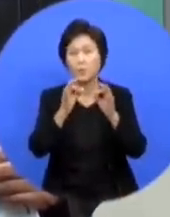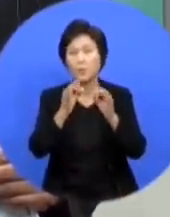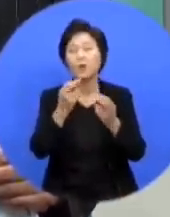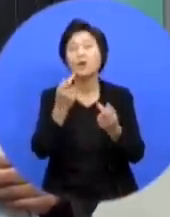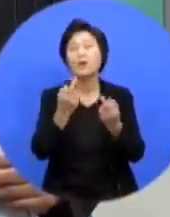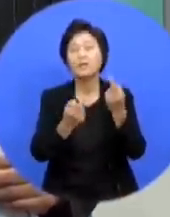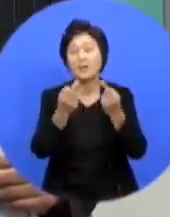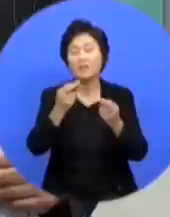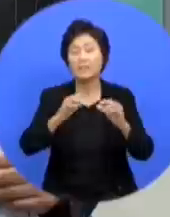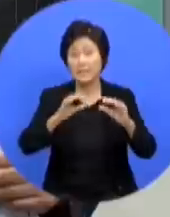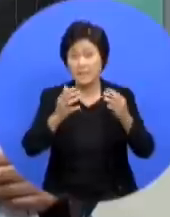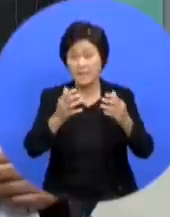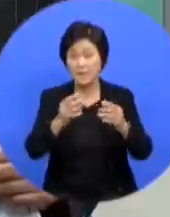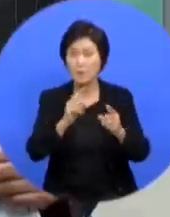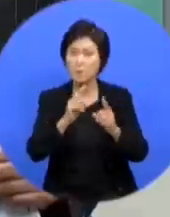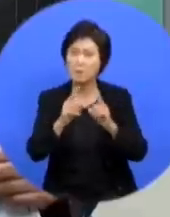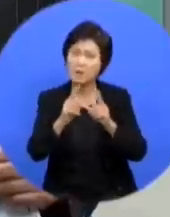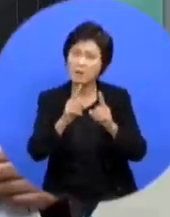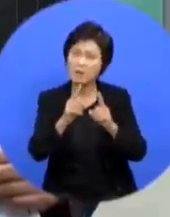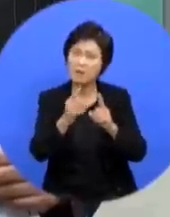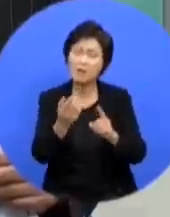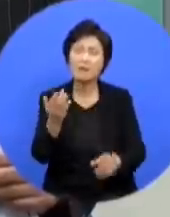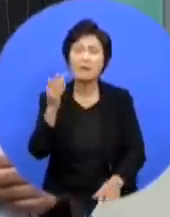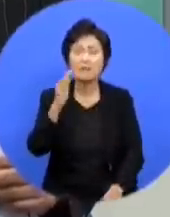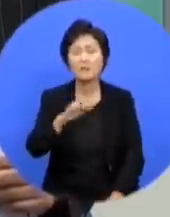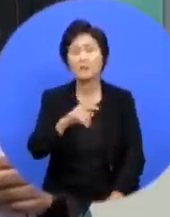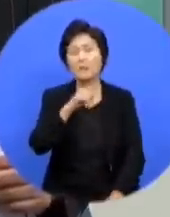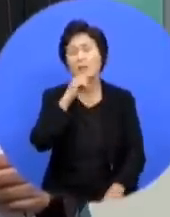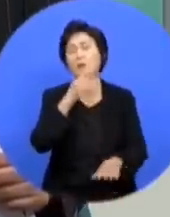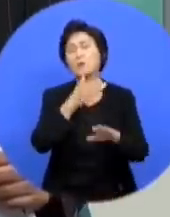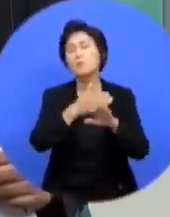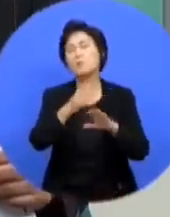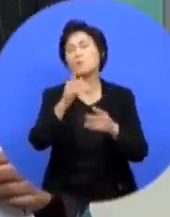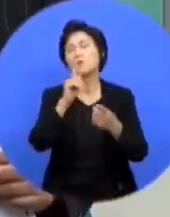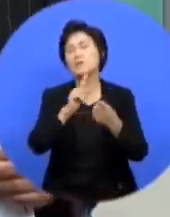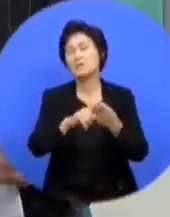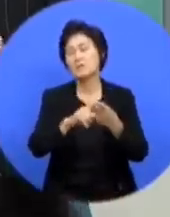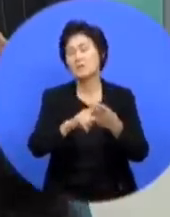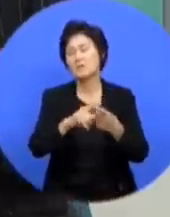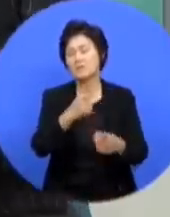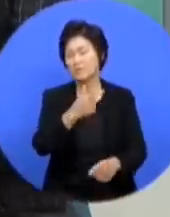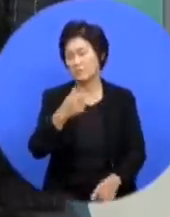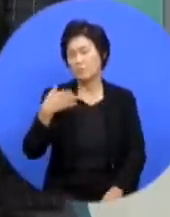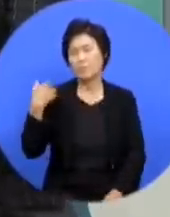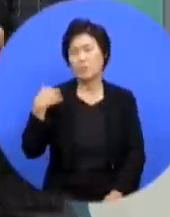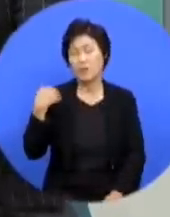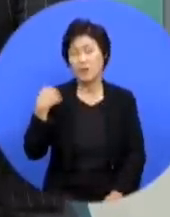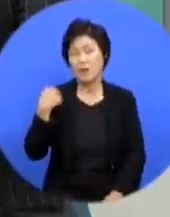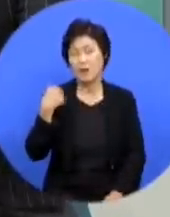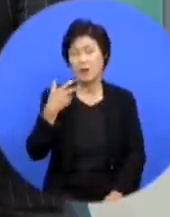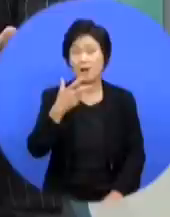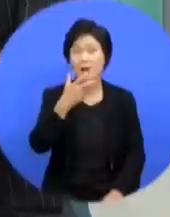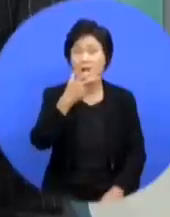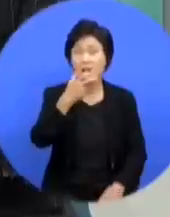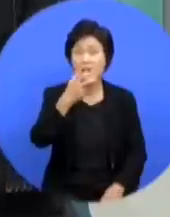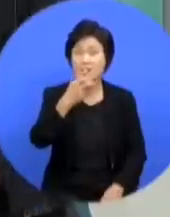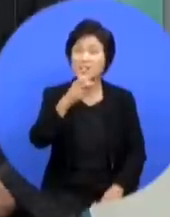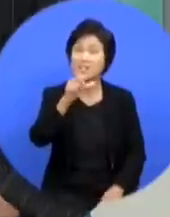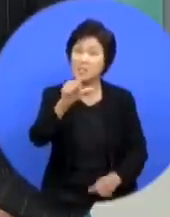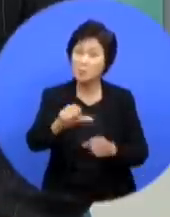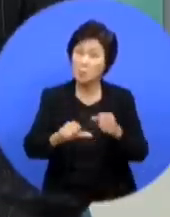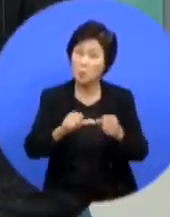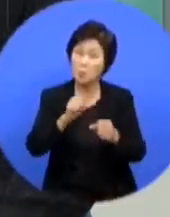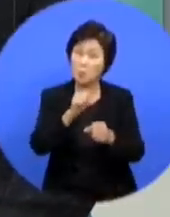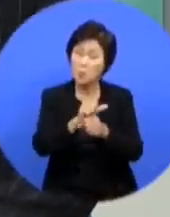예. 사실 저를 비롯해서 우리 북한에 대해서 너무 몰라요. 그러니까. 75년이라는 긴 세월 동안에 이게 좀 교리가